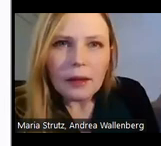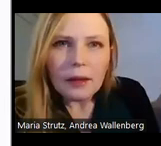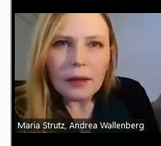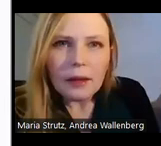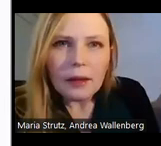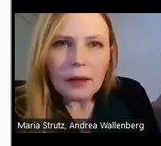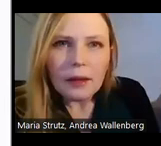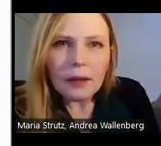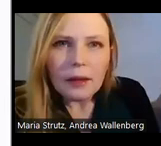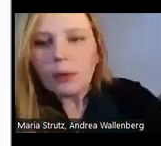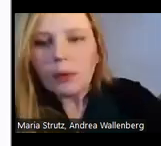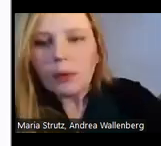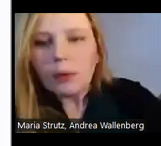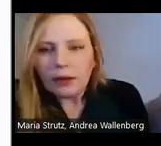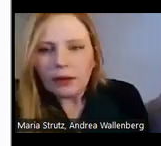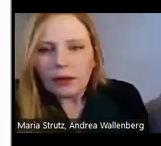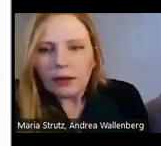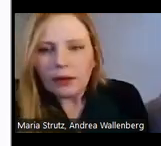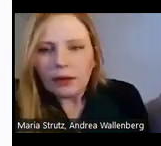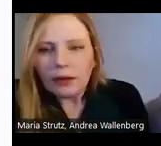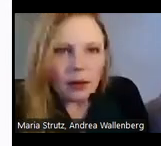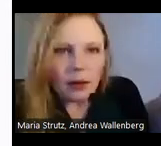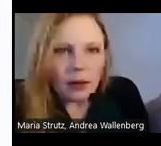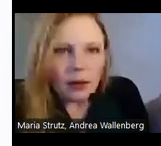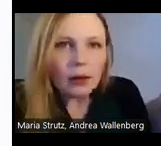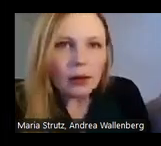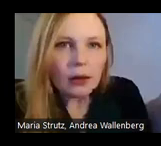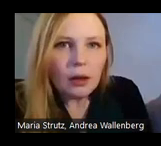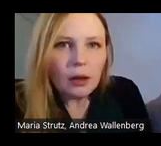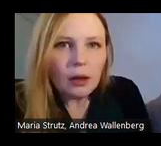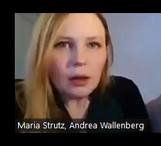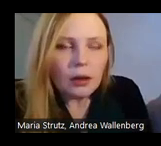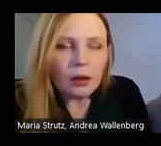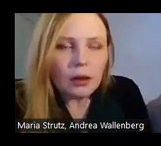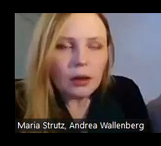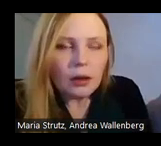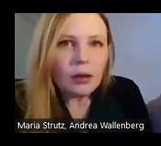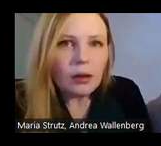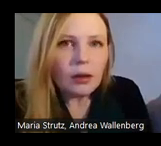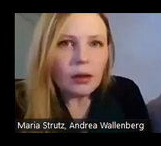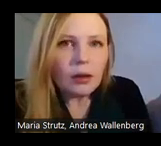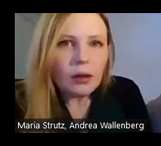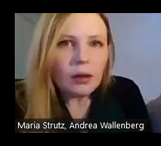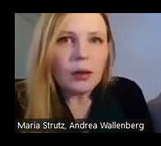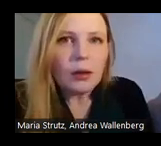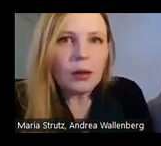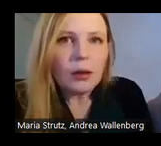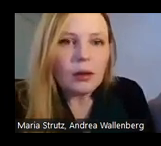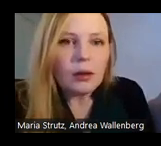Men vad konstigt. Nu provar jag koppla upp här också. Och det kan vara ett laddkabel nu, men det tror jag inte. Men skriv ett svar så att de